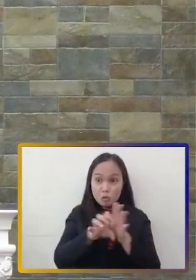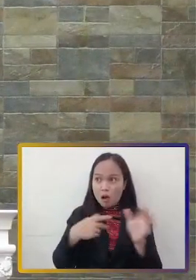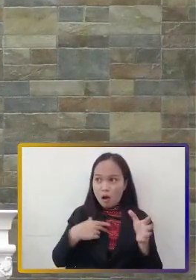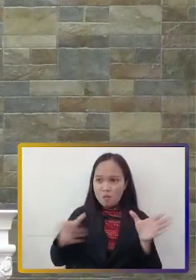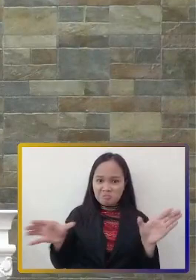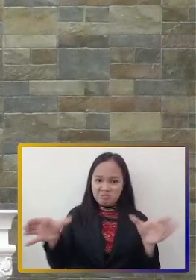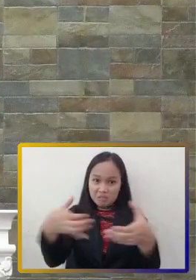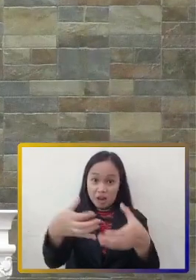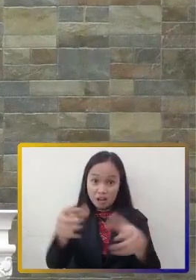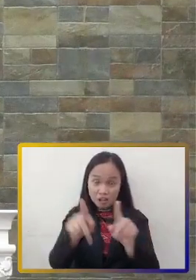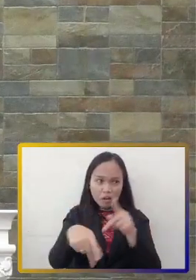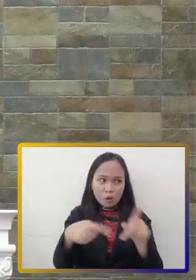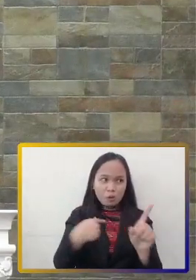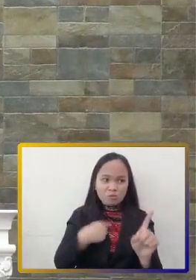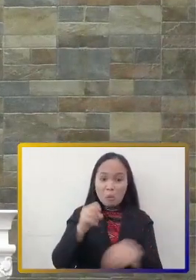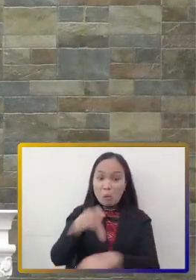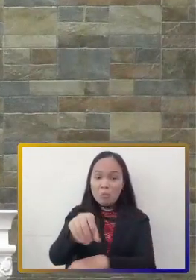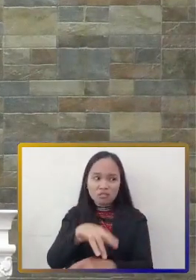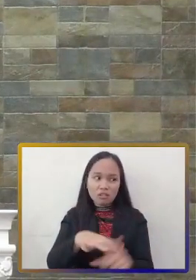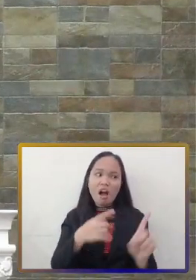naman pinag-uusapan yan.